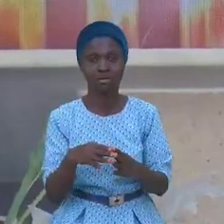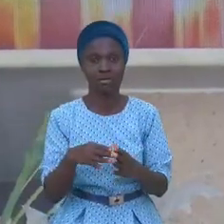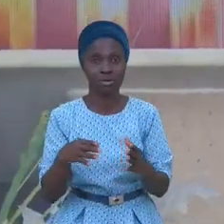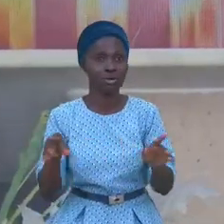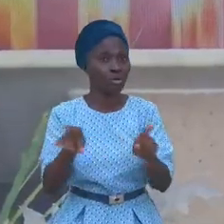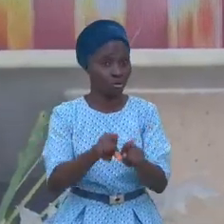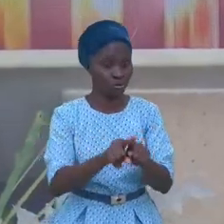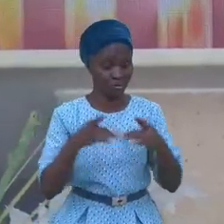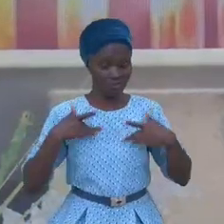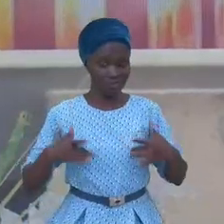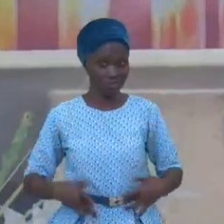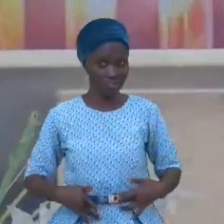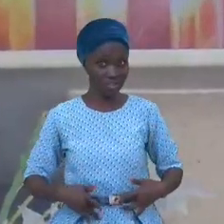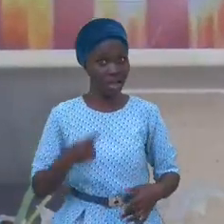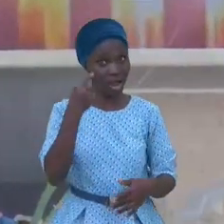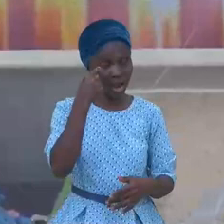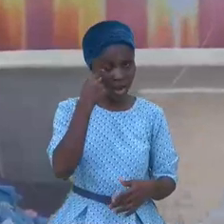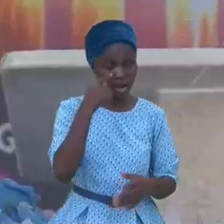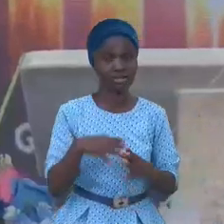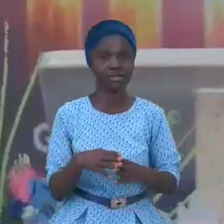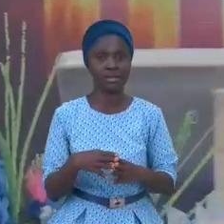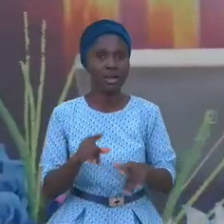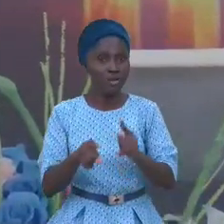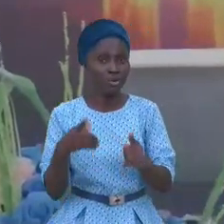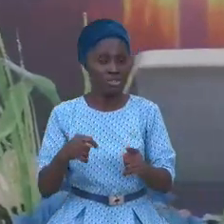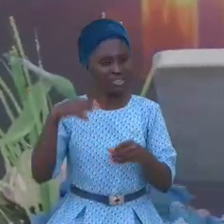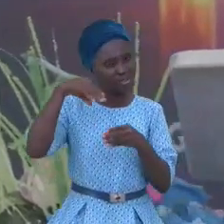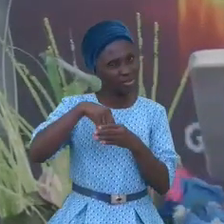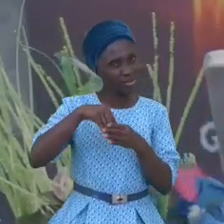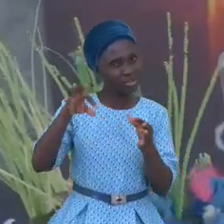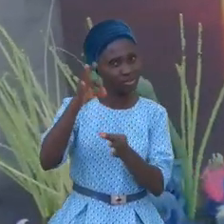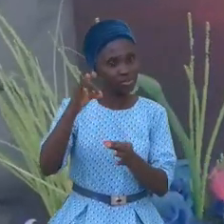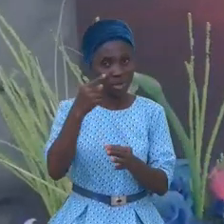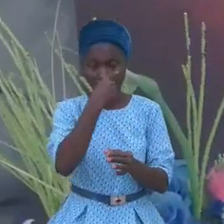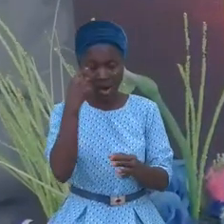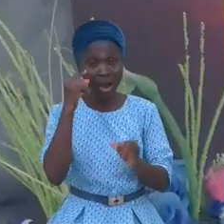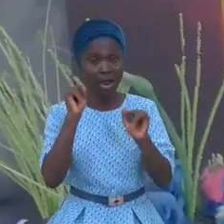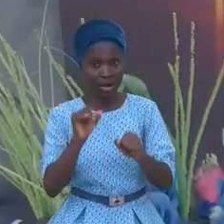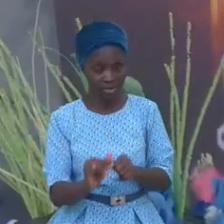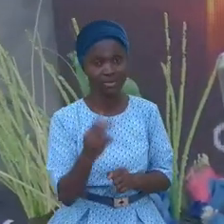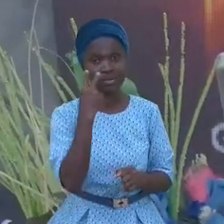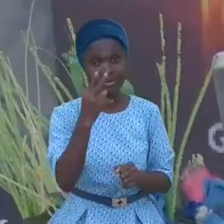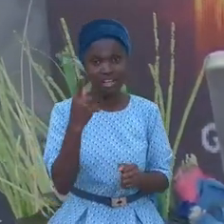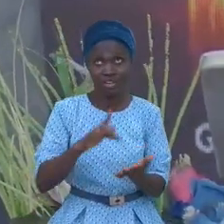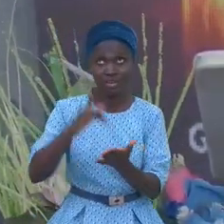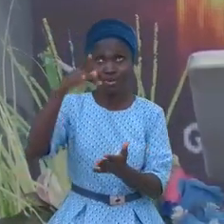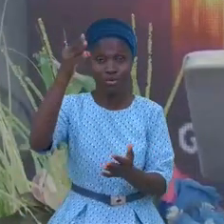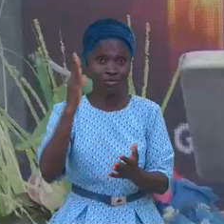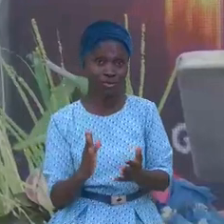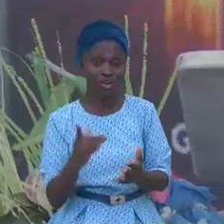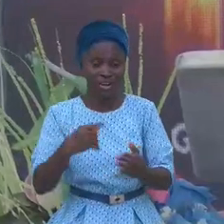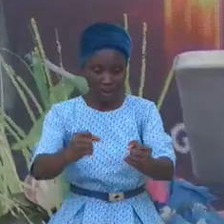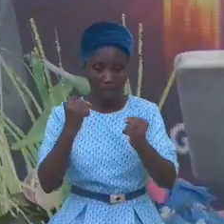extérieurs. Mais les yeux intérieurs, ils pouvaient toujours voir la gloire, la puissance de Dieu,